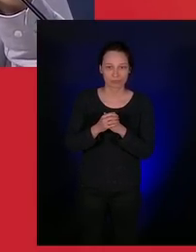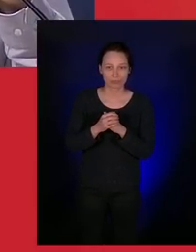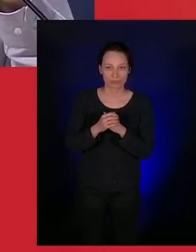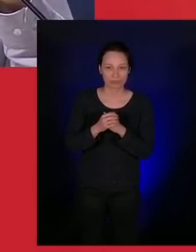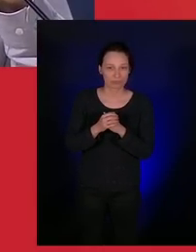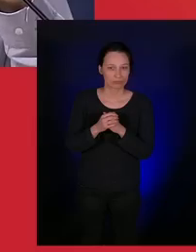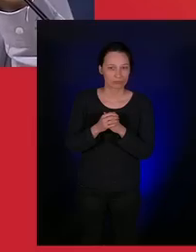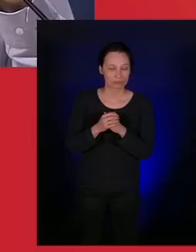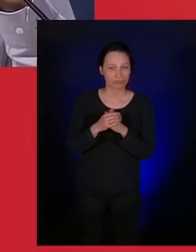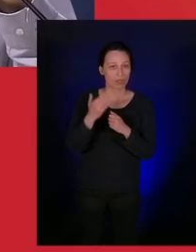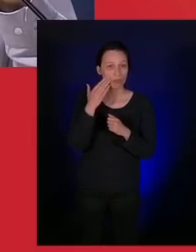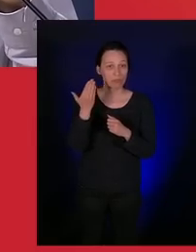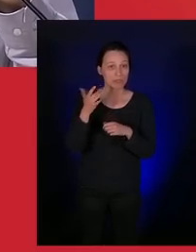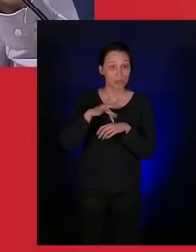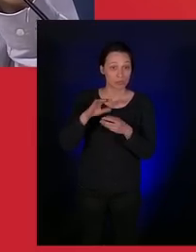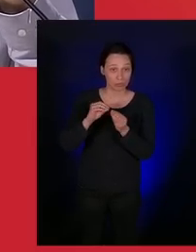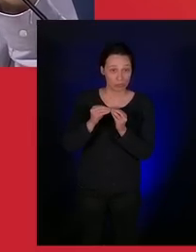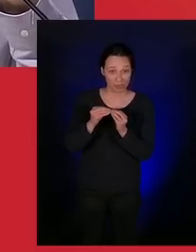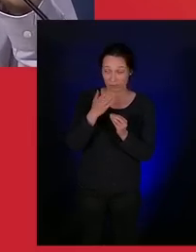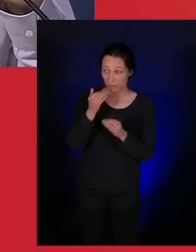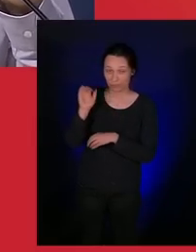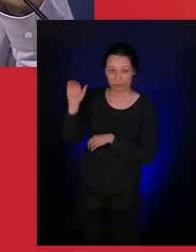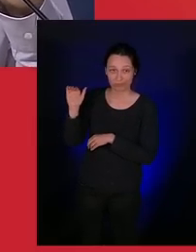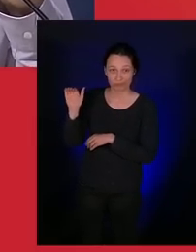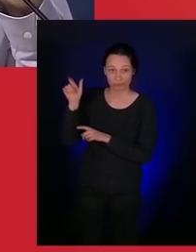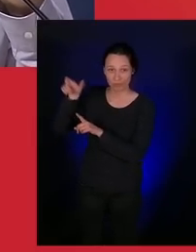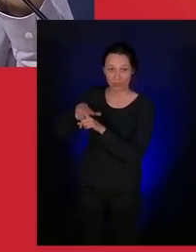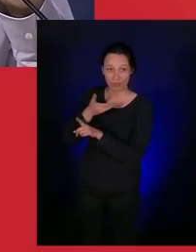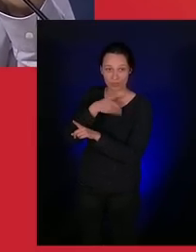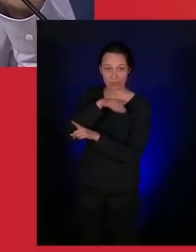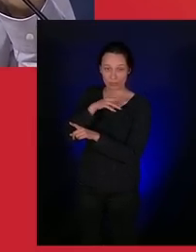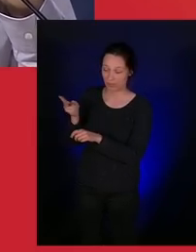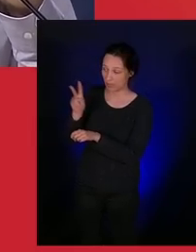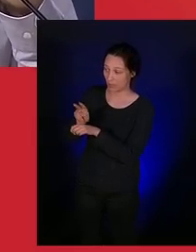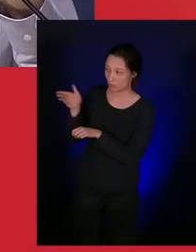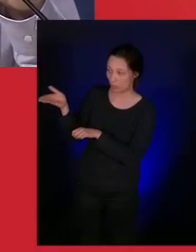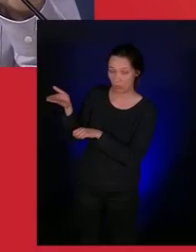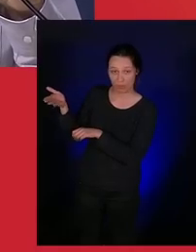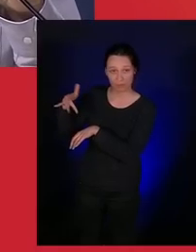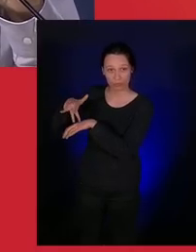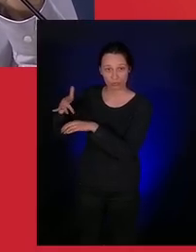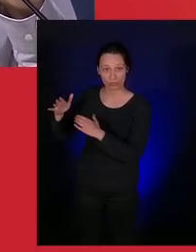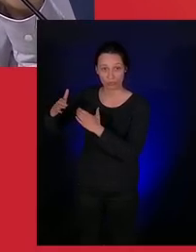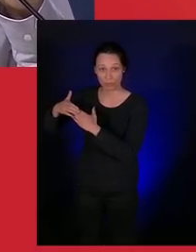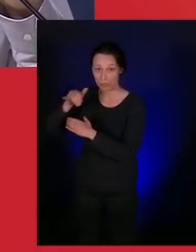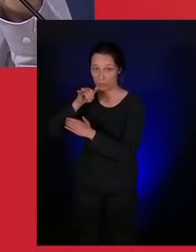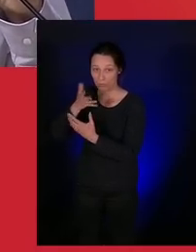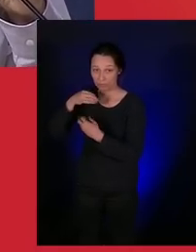Donc si vous avez un problème, vos responsables de délégation ont une petite formation précédemment, donc vous voyez avec eux,